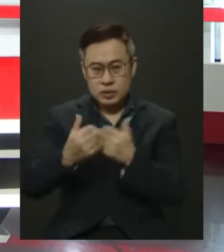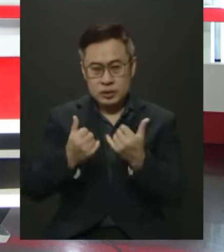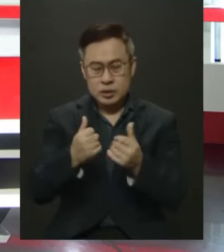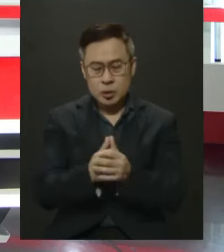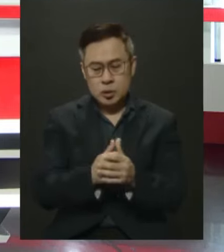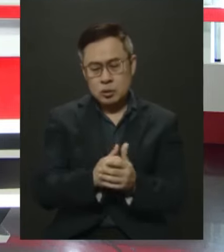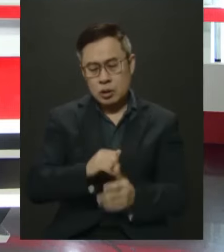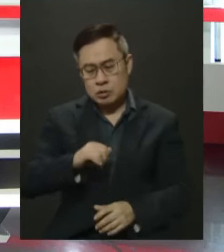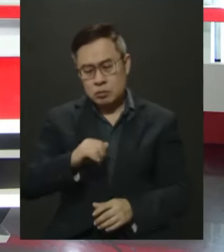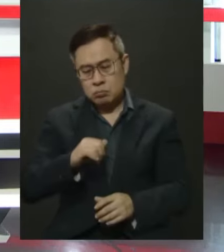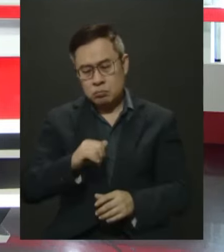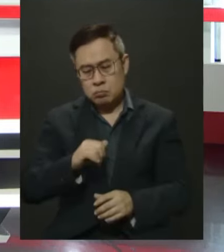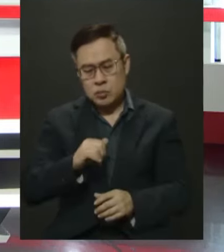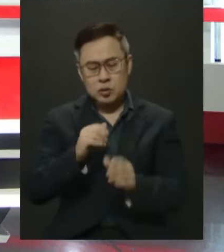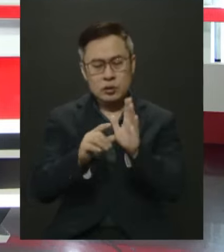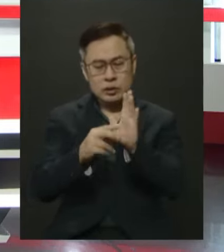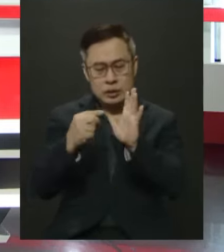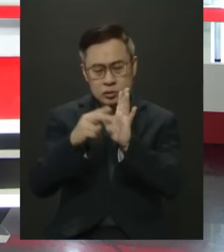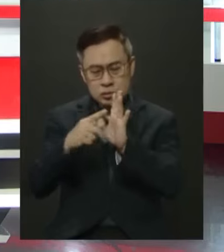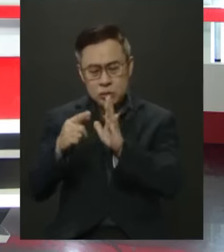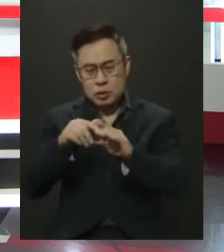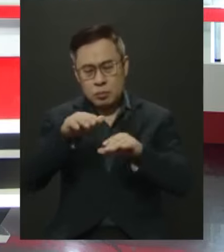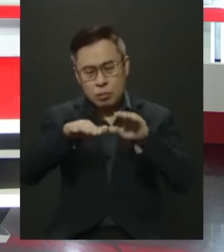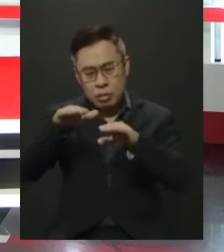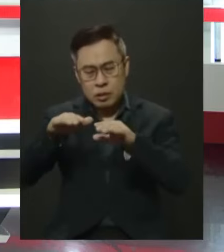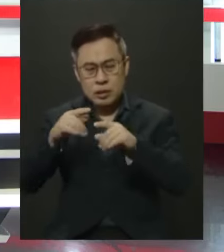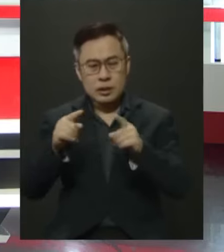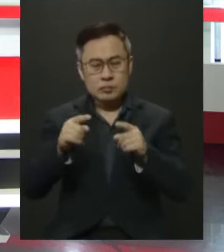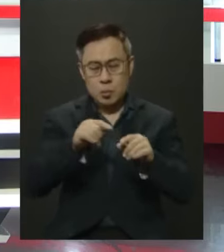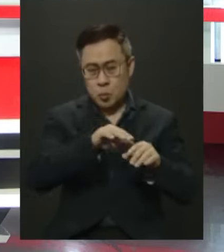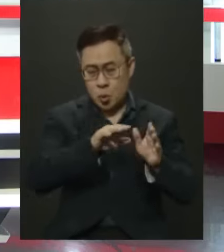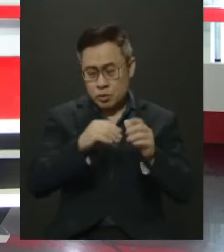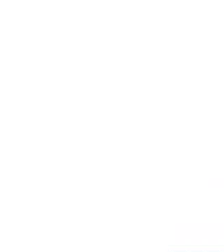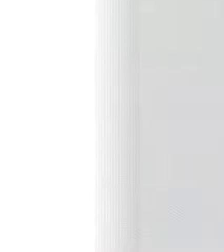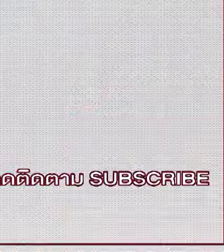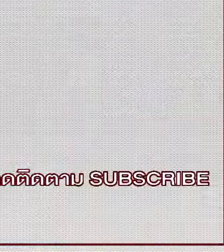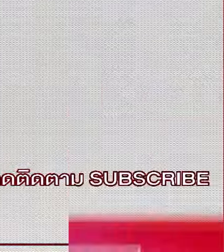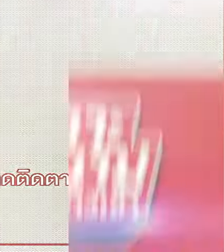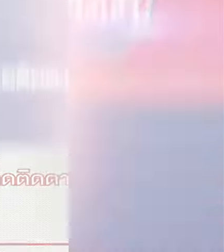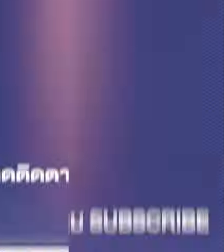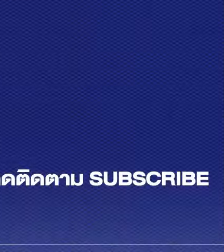ะดูอืดๆไปหน่อยเดี๋ยวต้องดูว่าจะเป็นอย่างไรในวันนี้2คู่สำหรับไทยลีกนะครับ